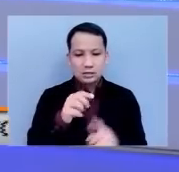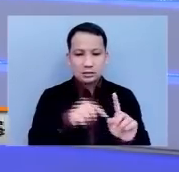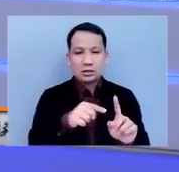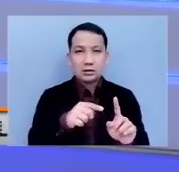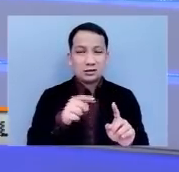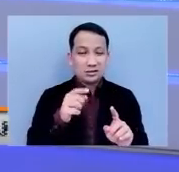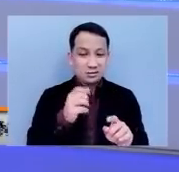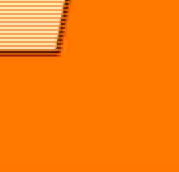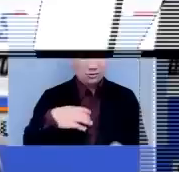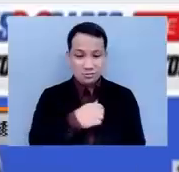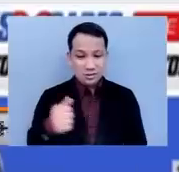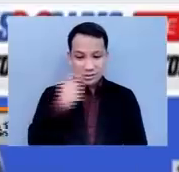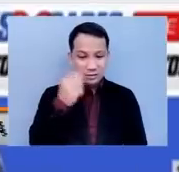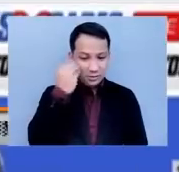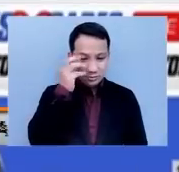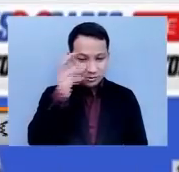Marlene Alcaide.